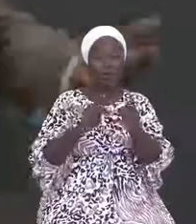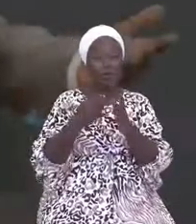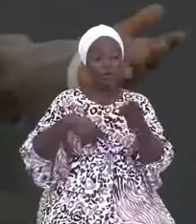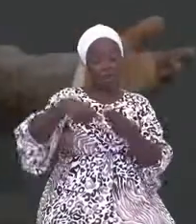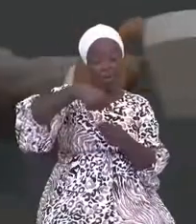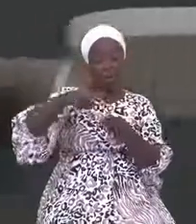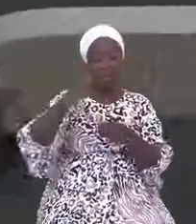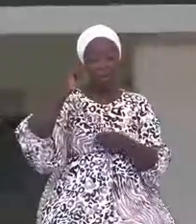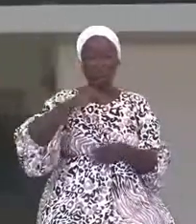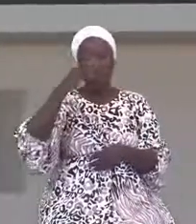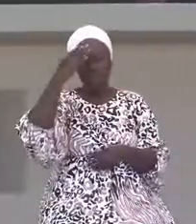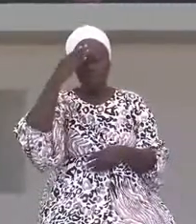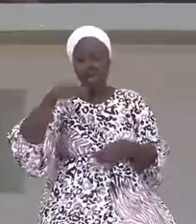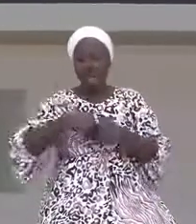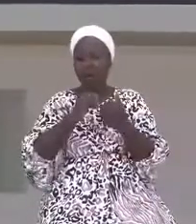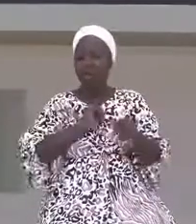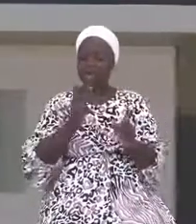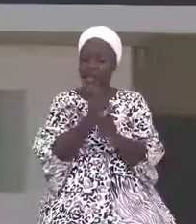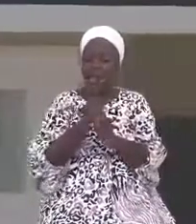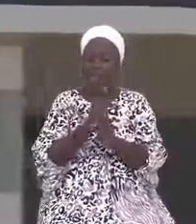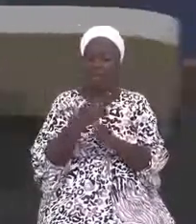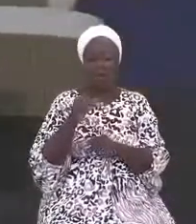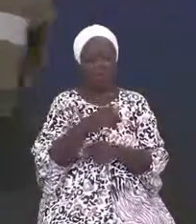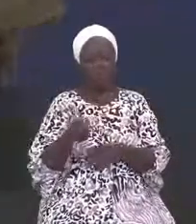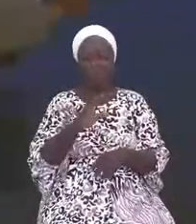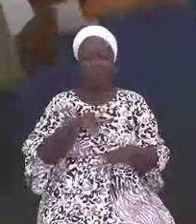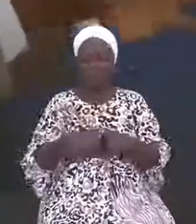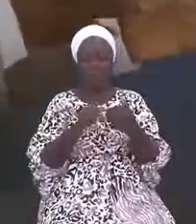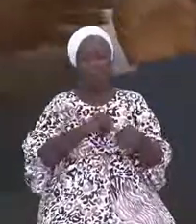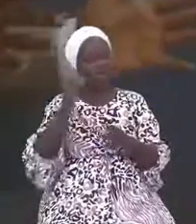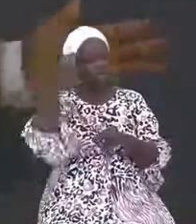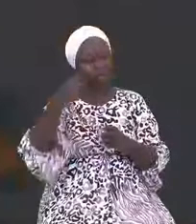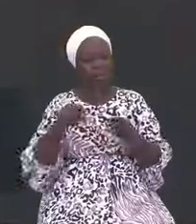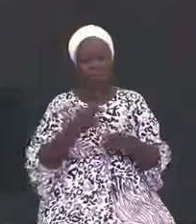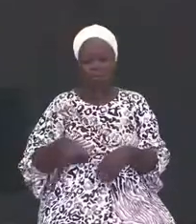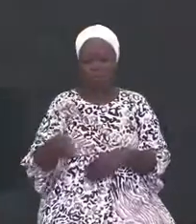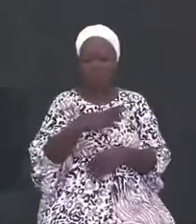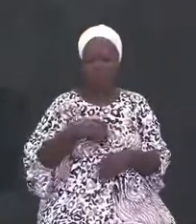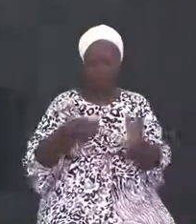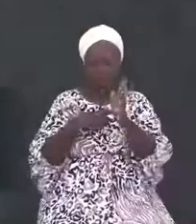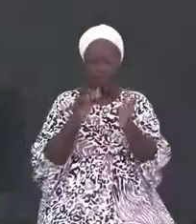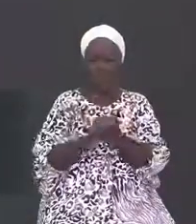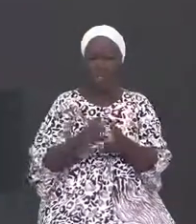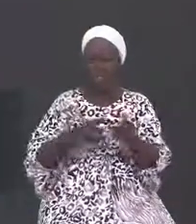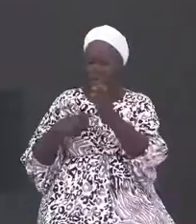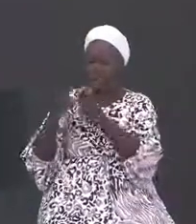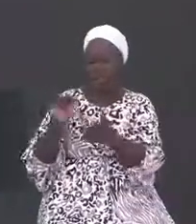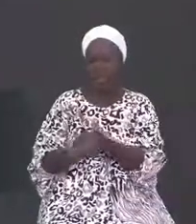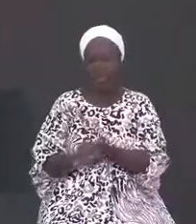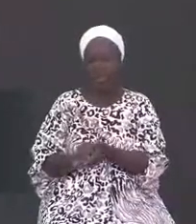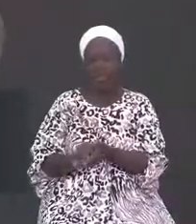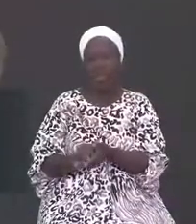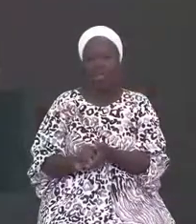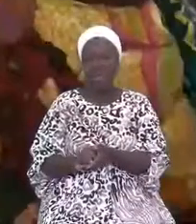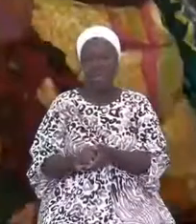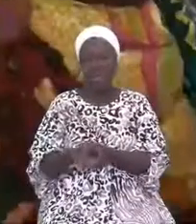savent comment je prenais soin d'eux, je pensais à eux, je manifestais ceci, je manifestais cela. La